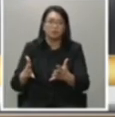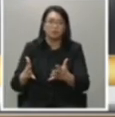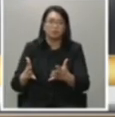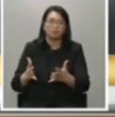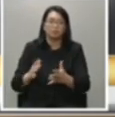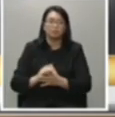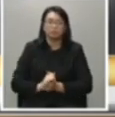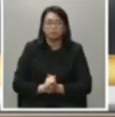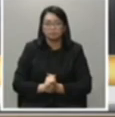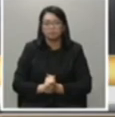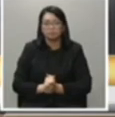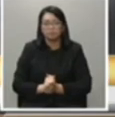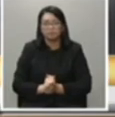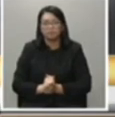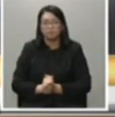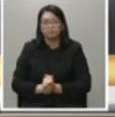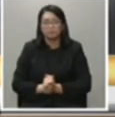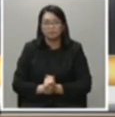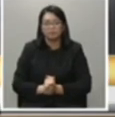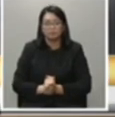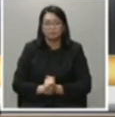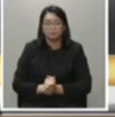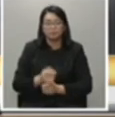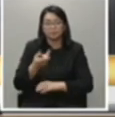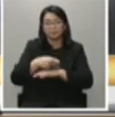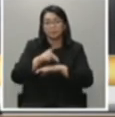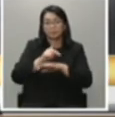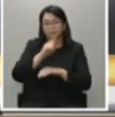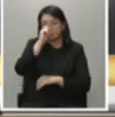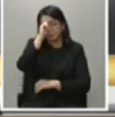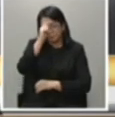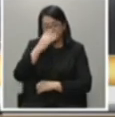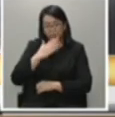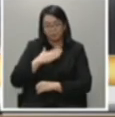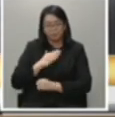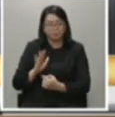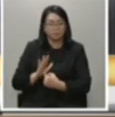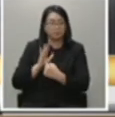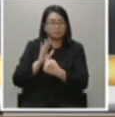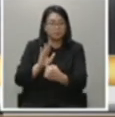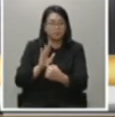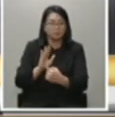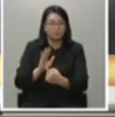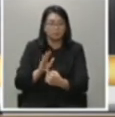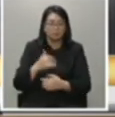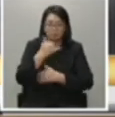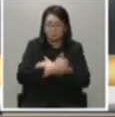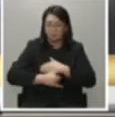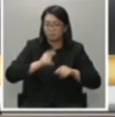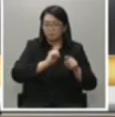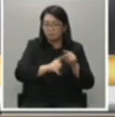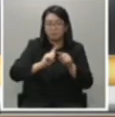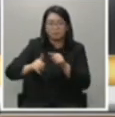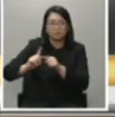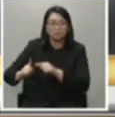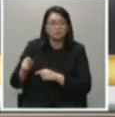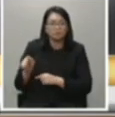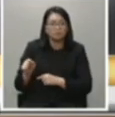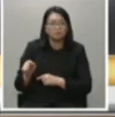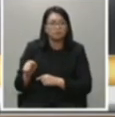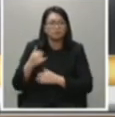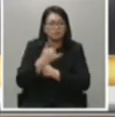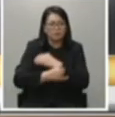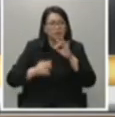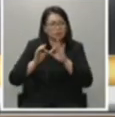คนท่านประธานที่เคารพครับประเทศที่ดิฉันยกตัวอย่างมาเมื่อสักครู่นี้ล้วนแล้วแต่เป็นประเท